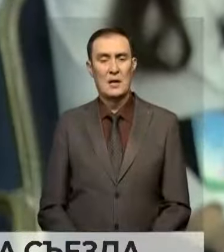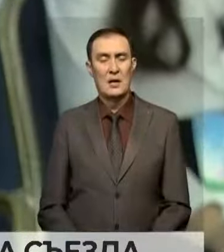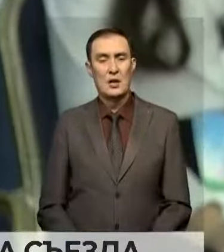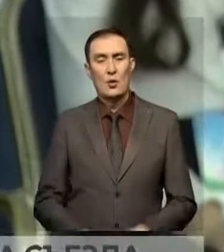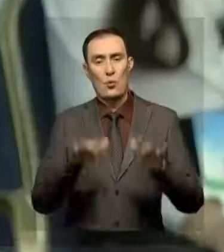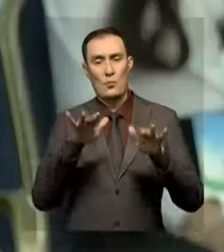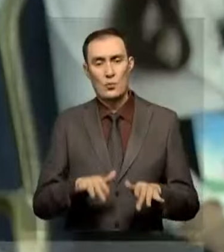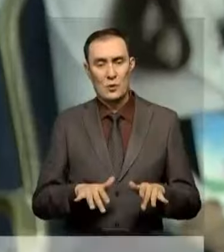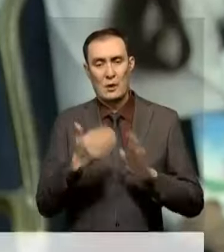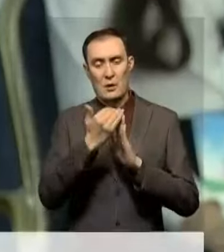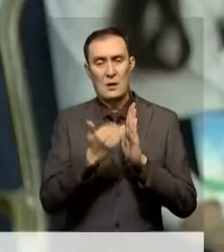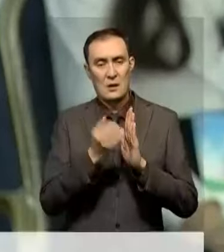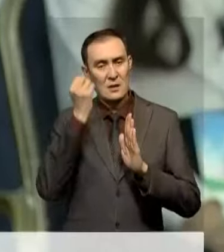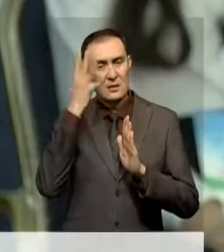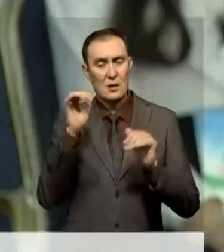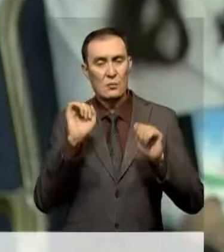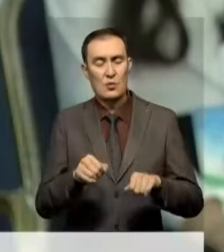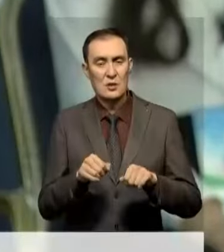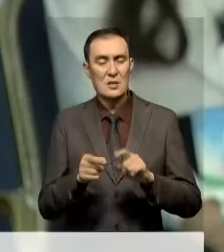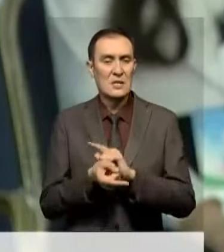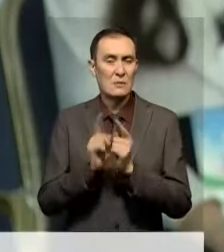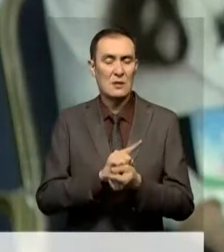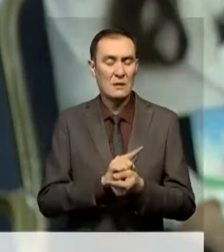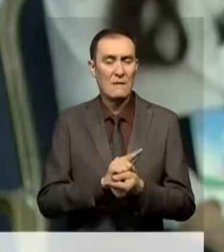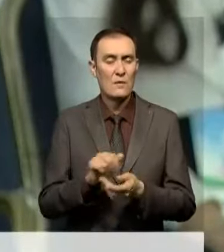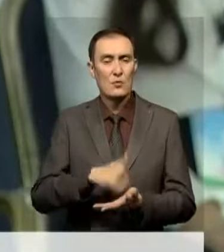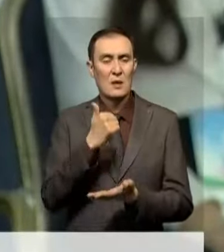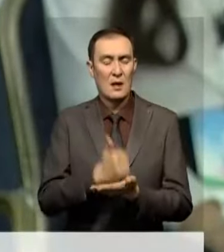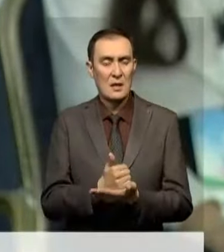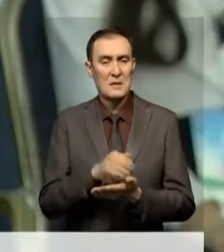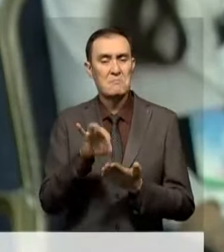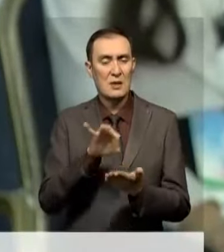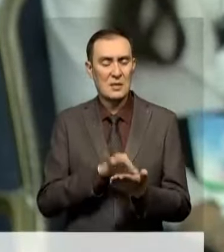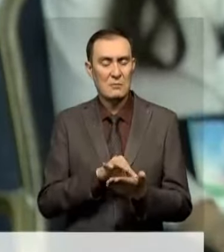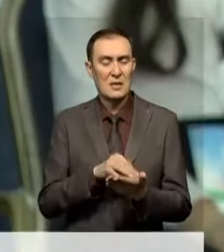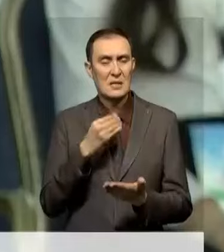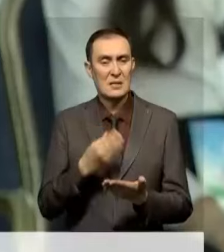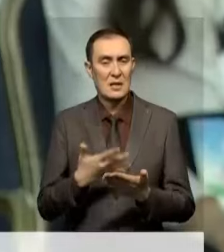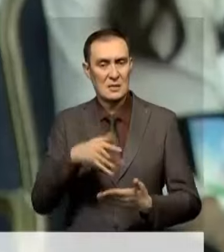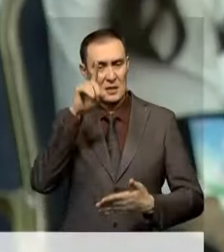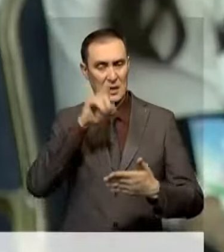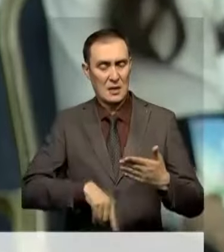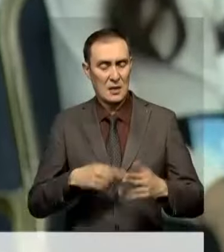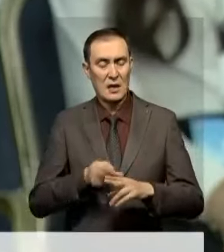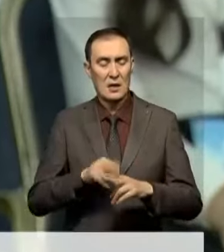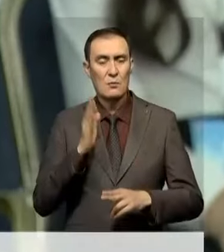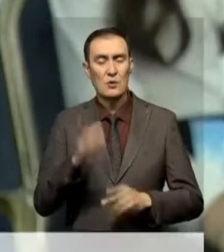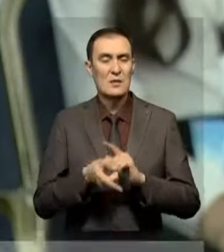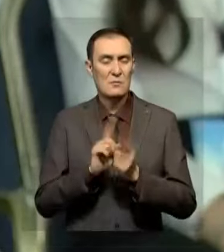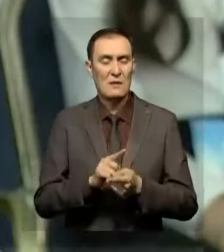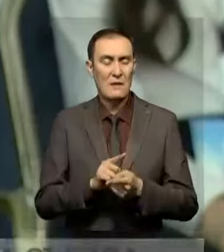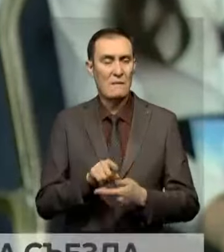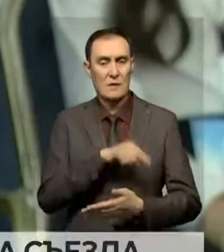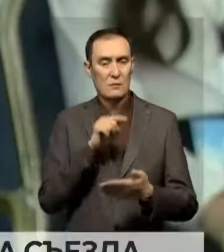Искусственный интеллект может повлиять на некоторые фундаментальные принципы и религиозные ценности. Эти изменения станут важным вызовом